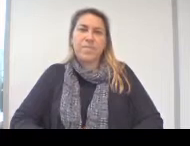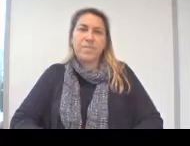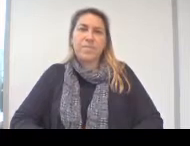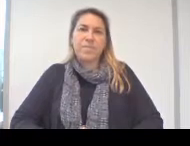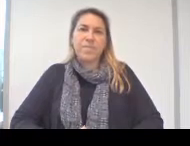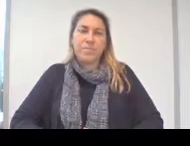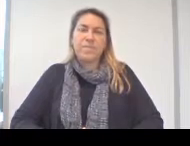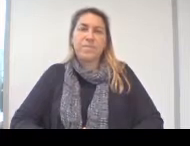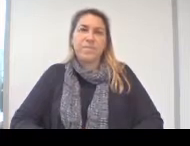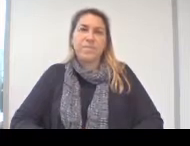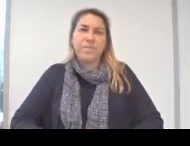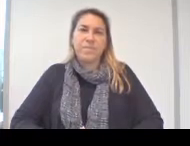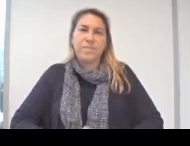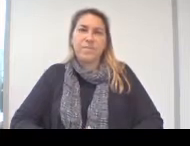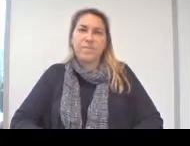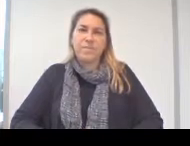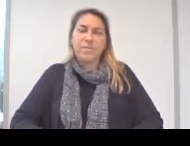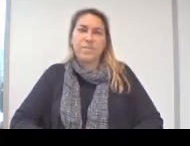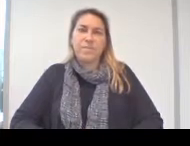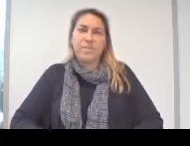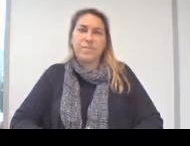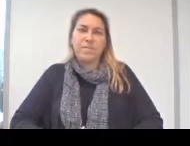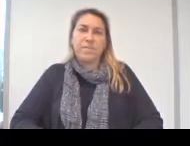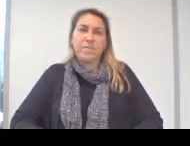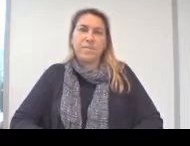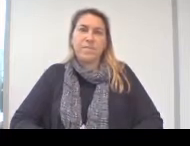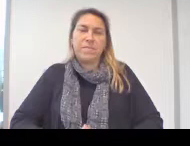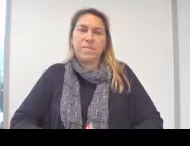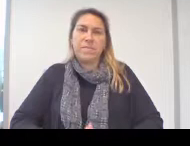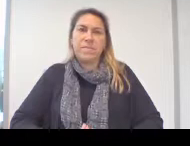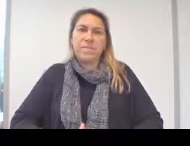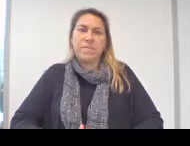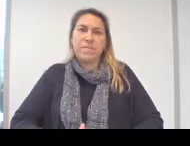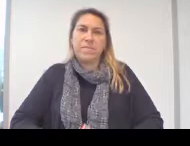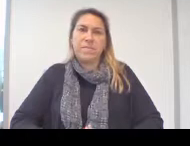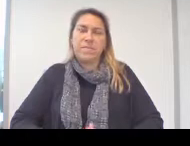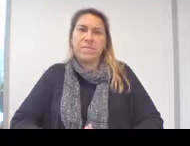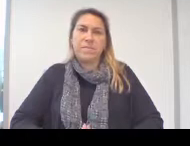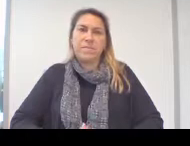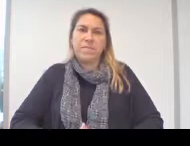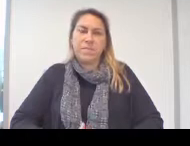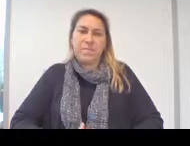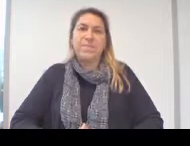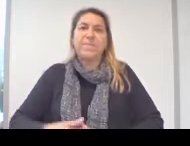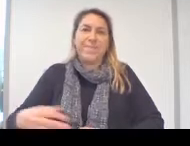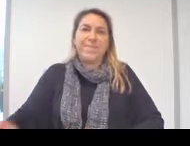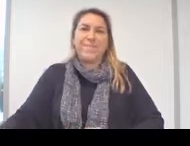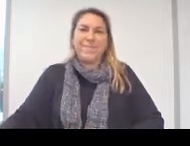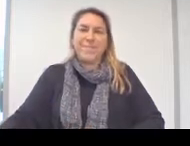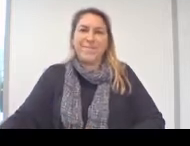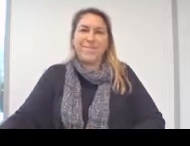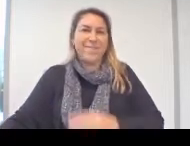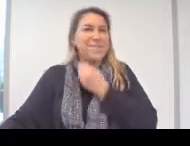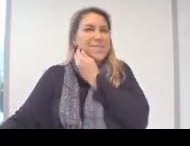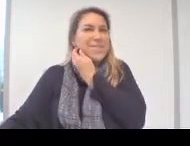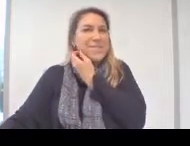plus de réactivité. Il y a quand même cette demande-là aujourd'hui et certainement ce besoin-là. L'esprit d'équipe, pourquoi? Parce qu'on est